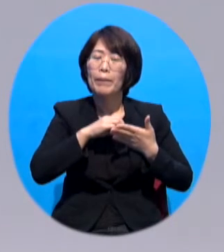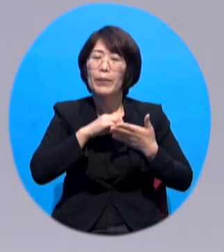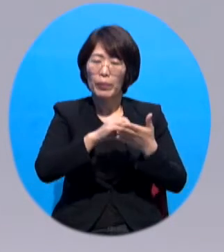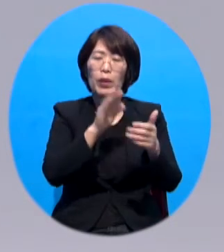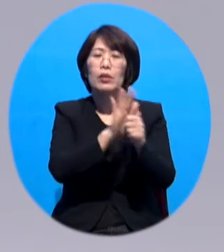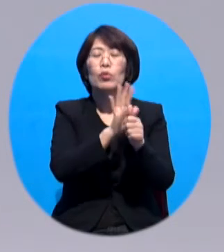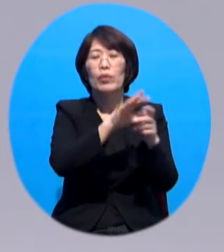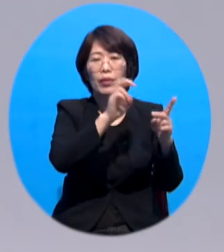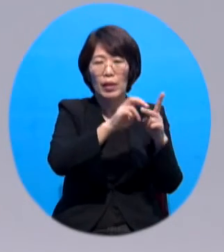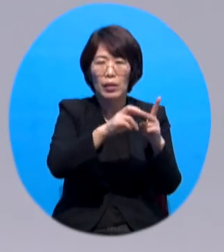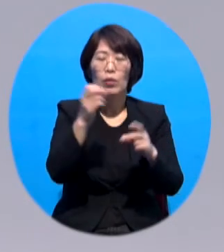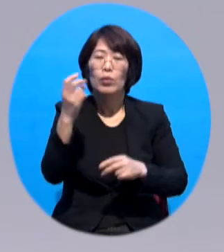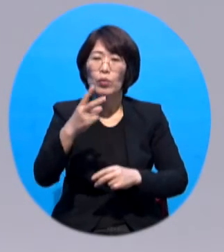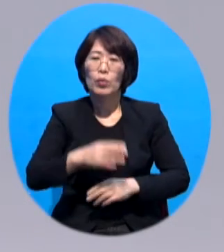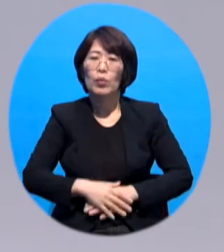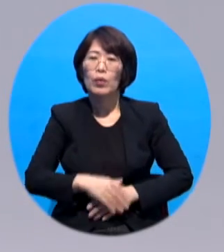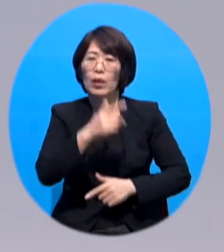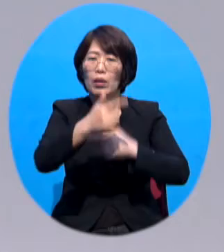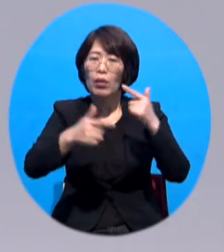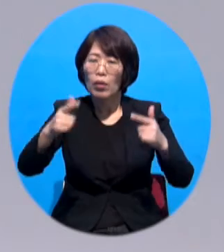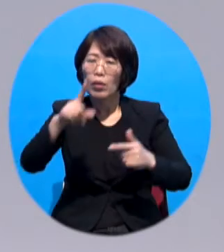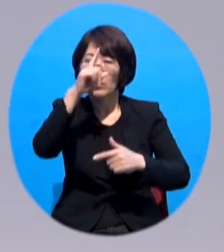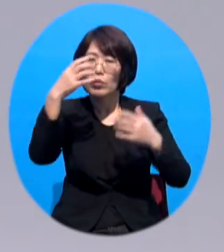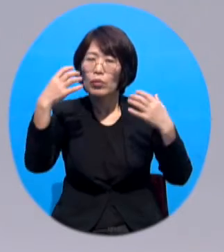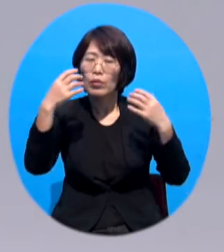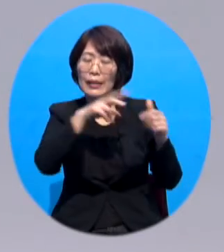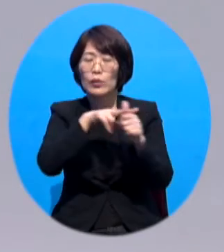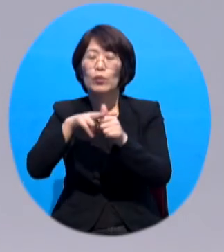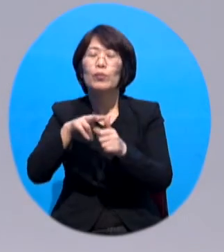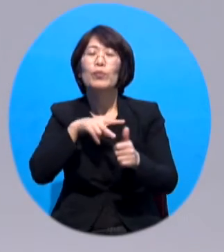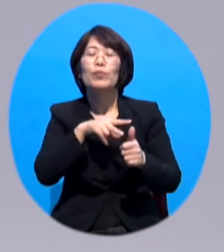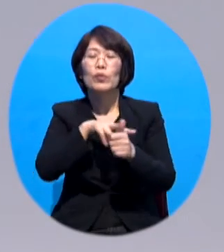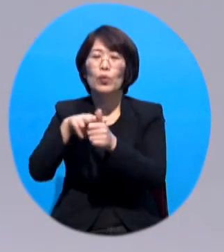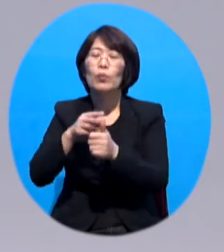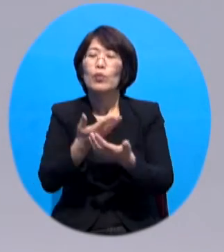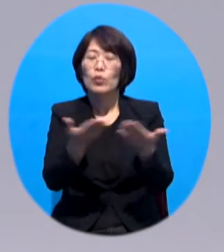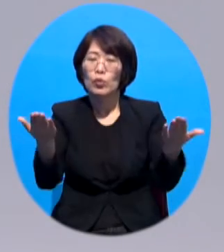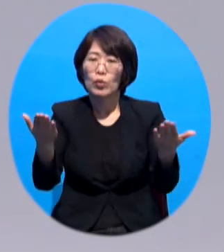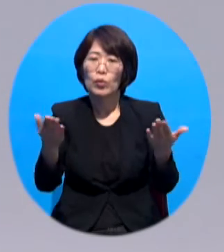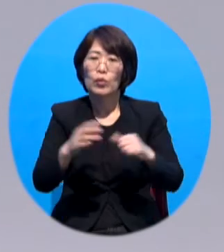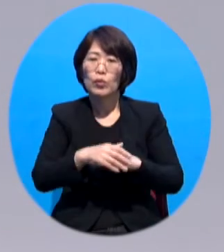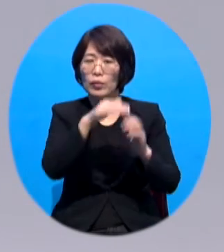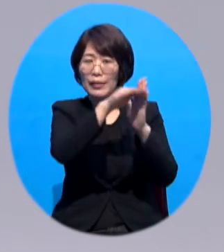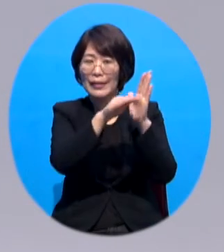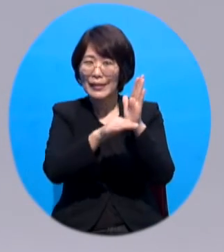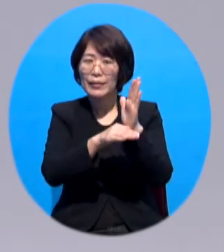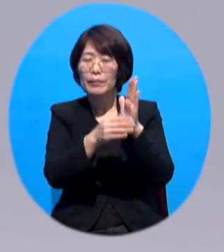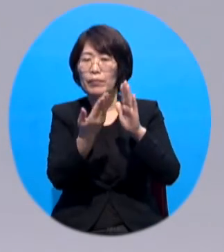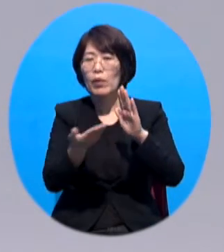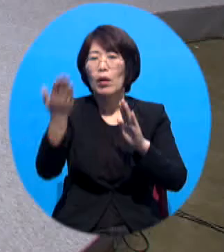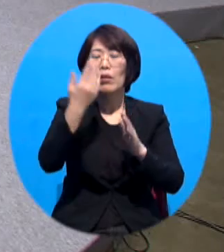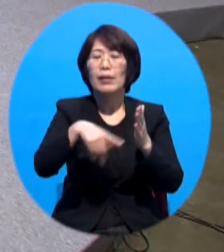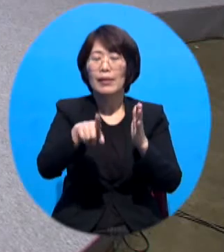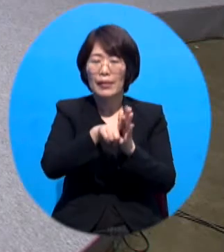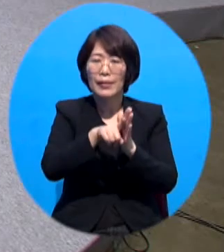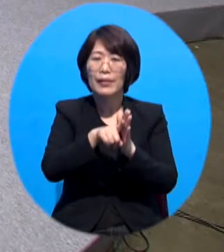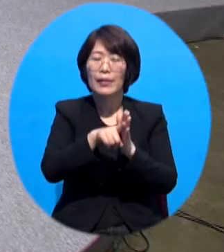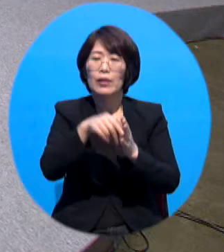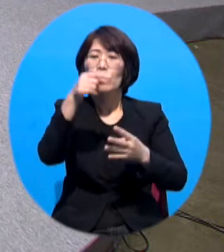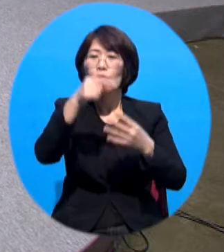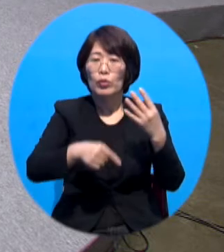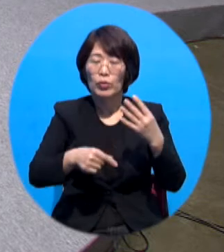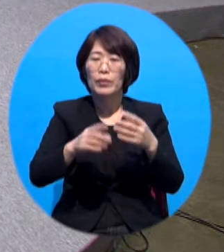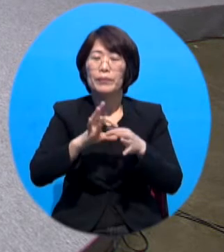라든지 또는 대한 정부 제공 이라든지 그리고 순 체제 등극 충족을 위한 배관 1개 경상 프로그램을